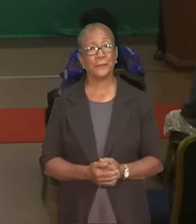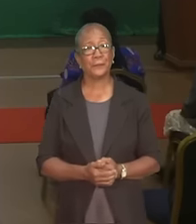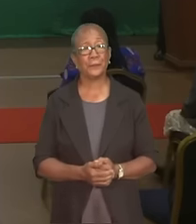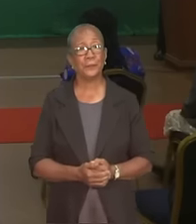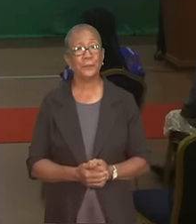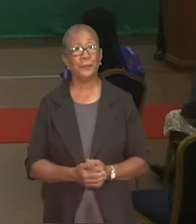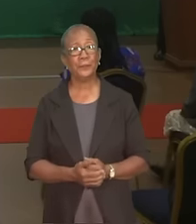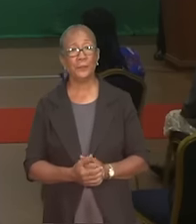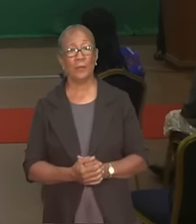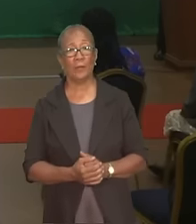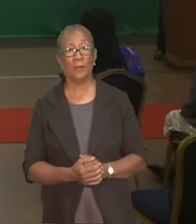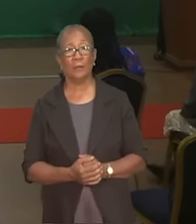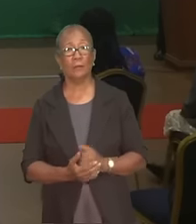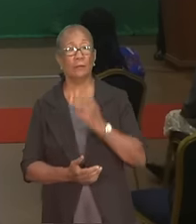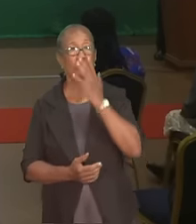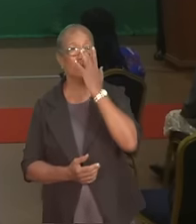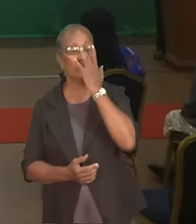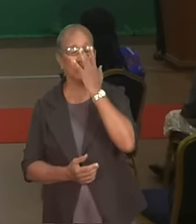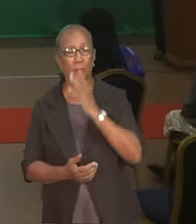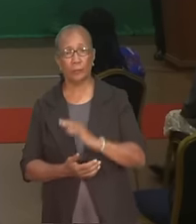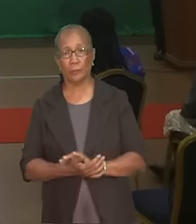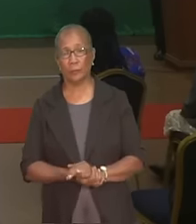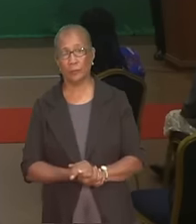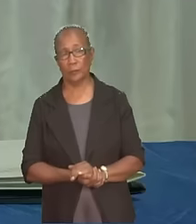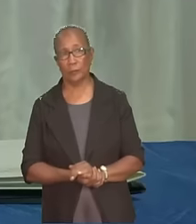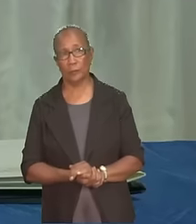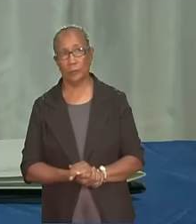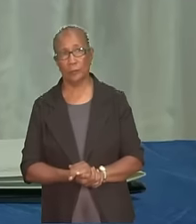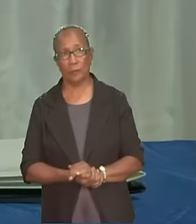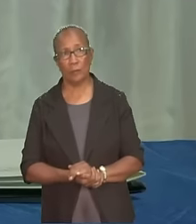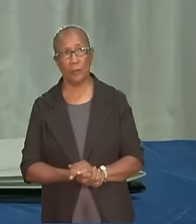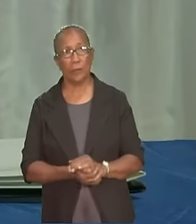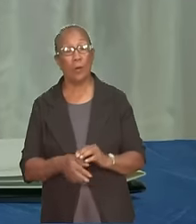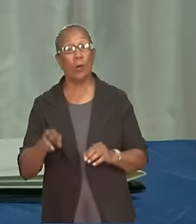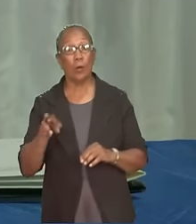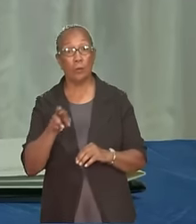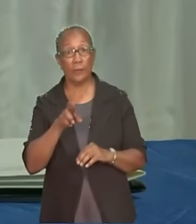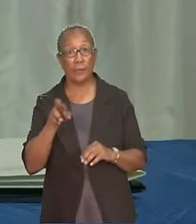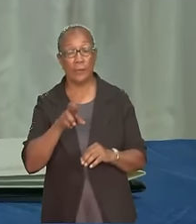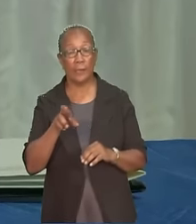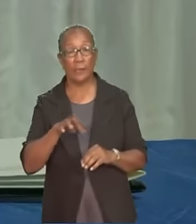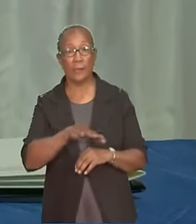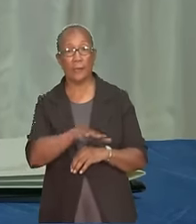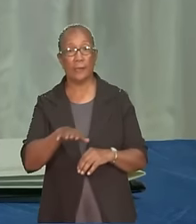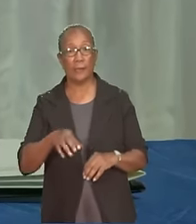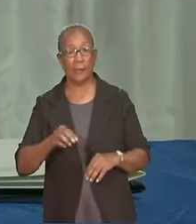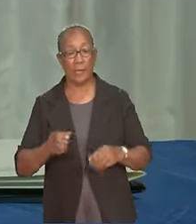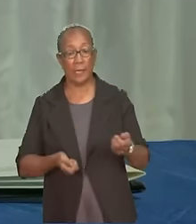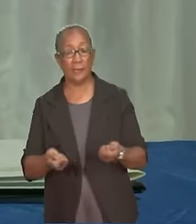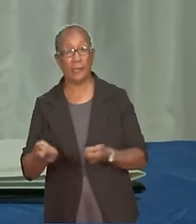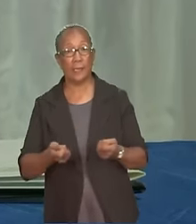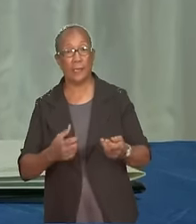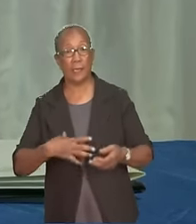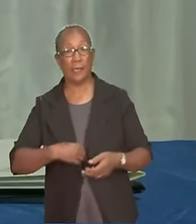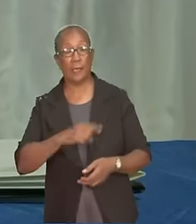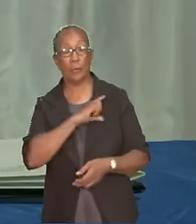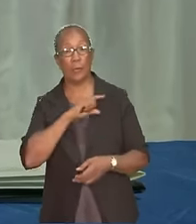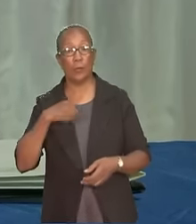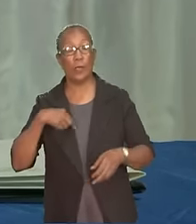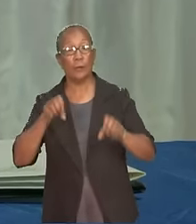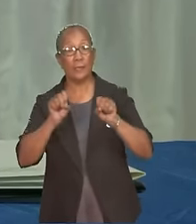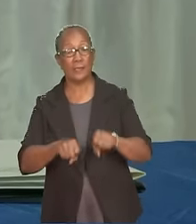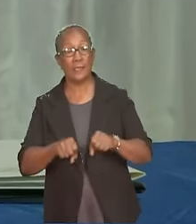Ja. Ja, ten aanzien van Rekenkamer, wij hebben als regering beslist dat